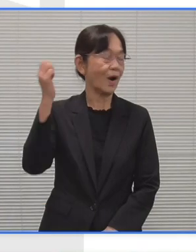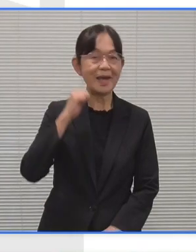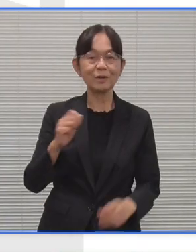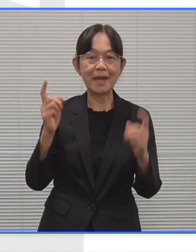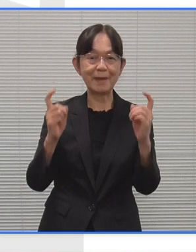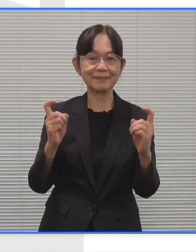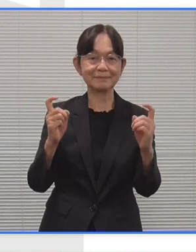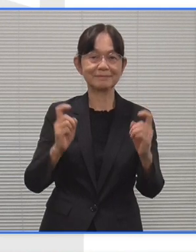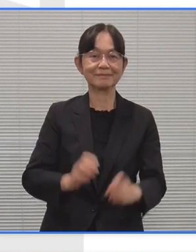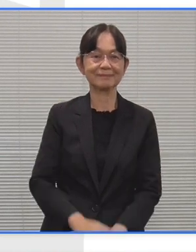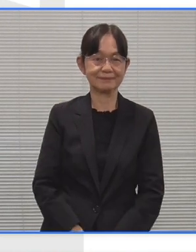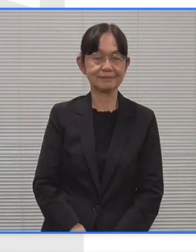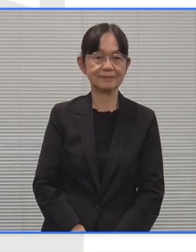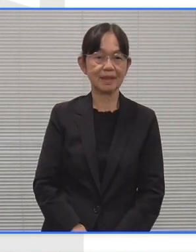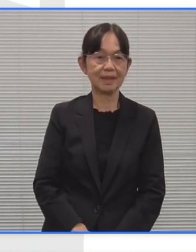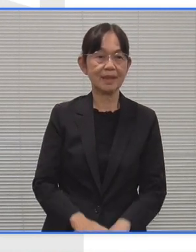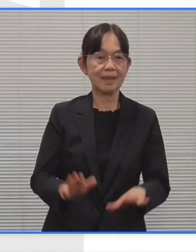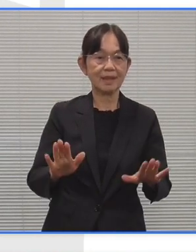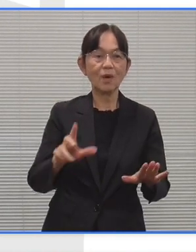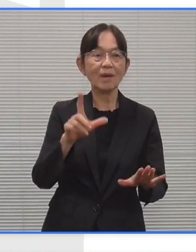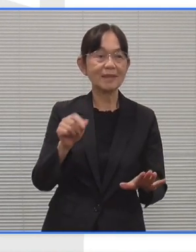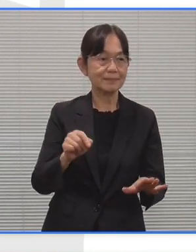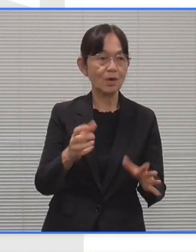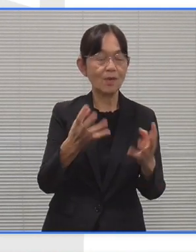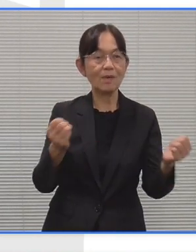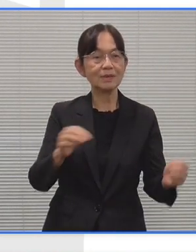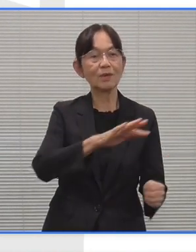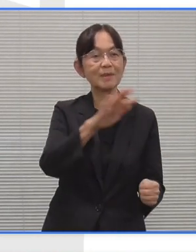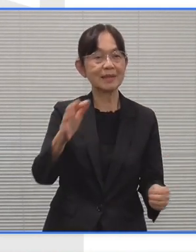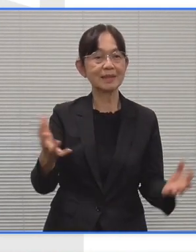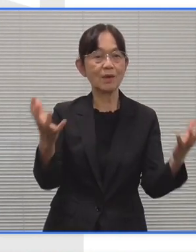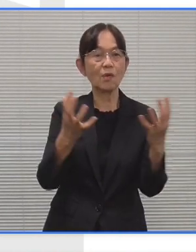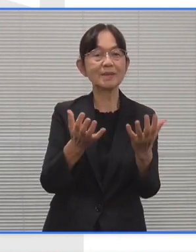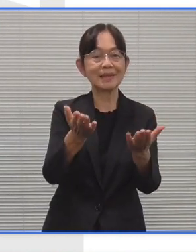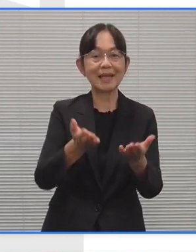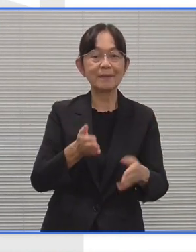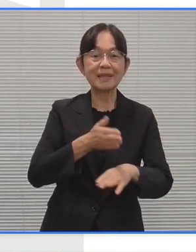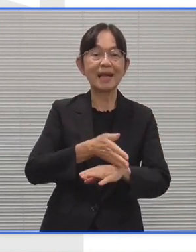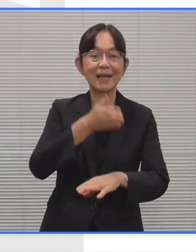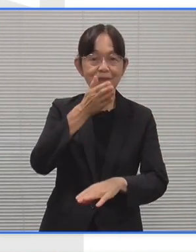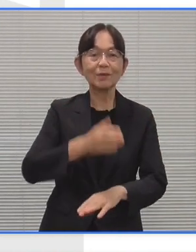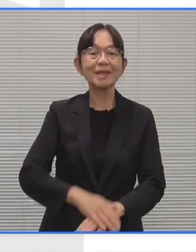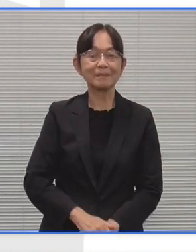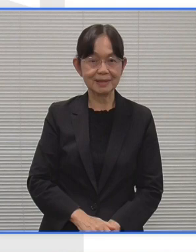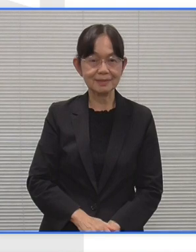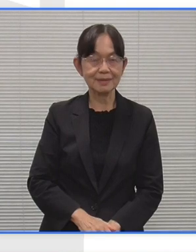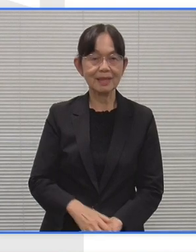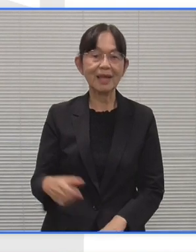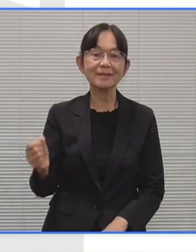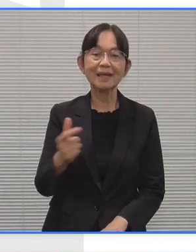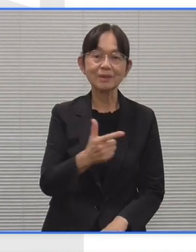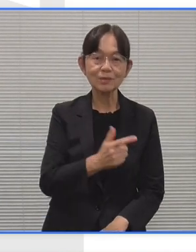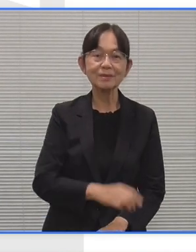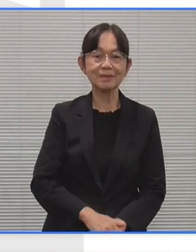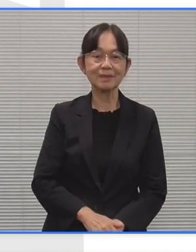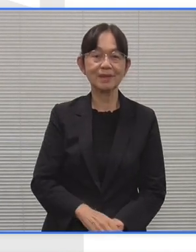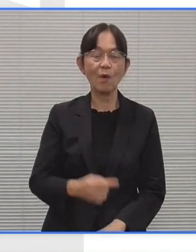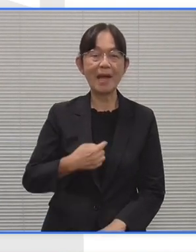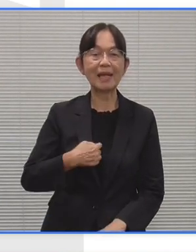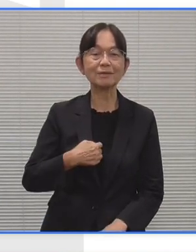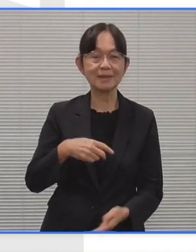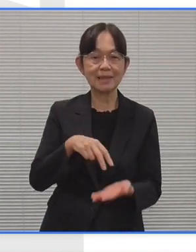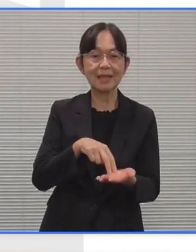ございます。今月も多くの皆様にご出演いただきましてありがとうございます。では早速私から